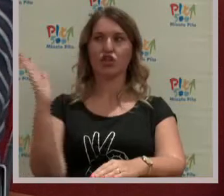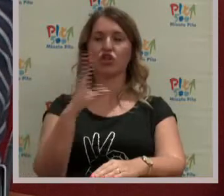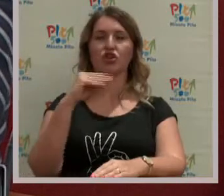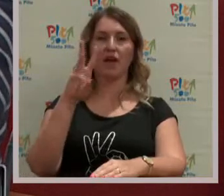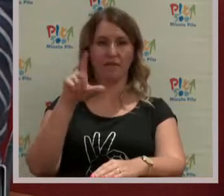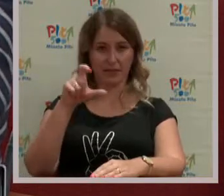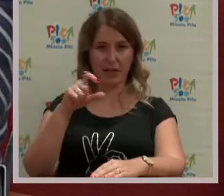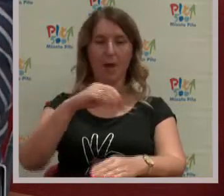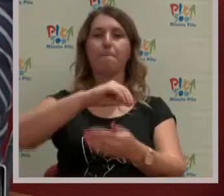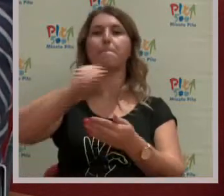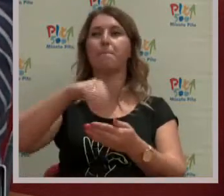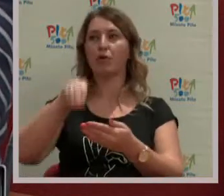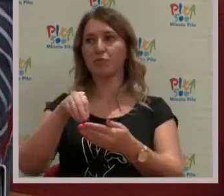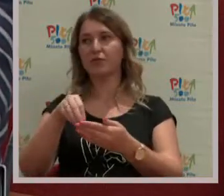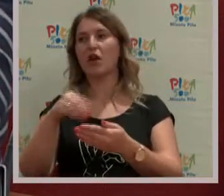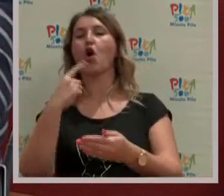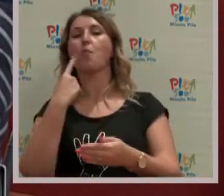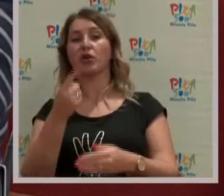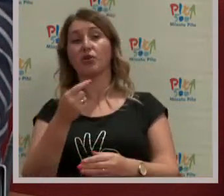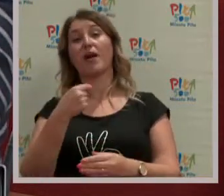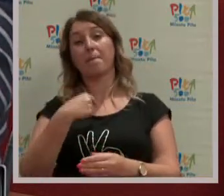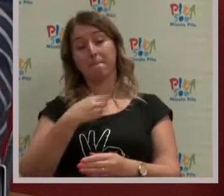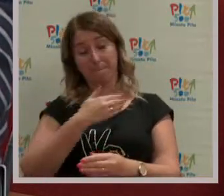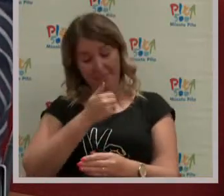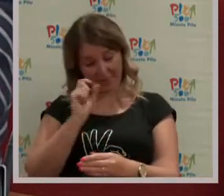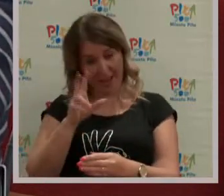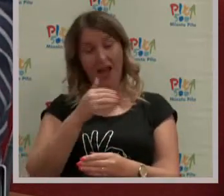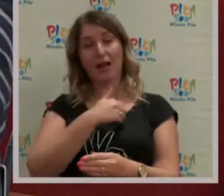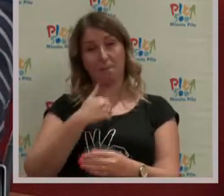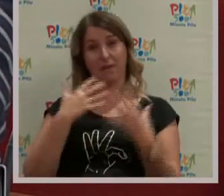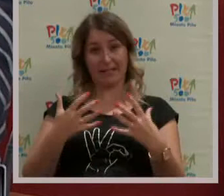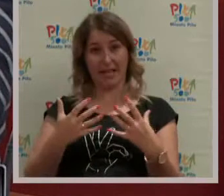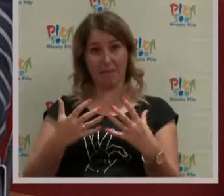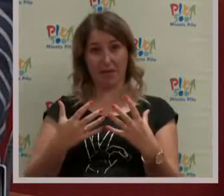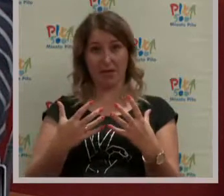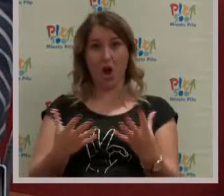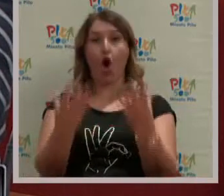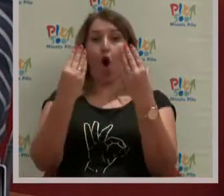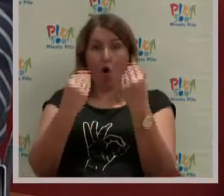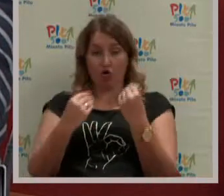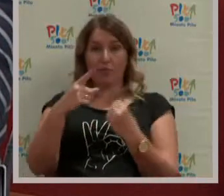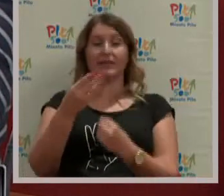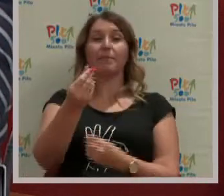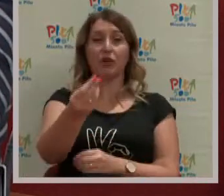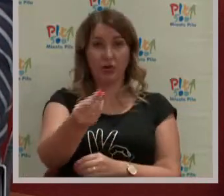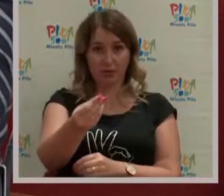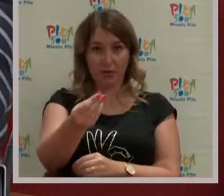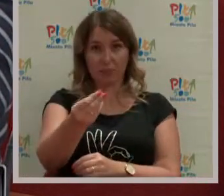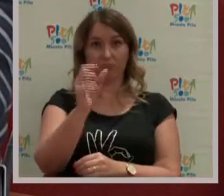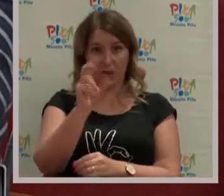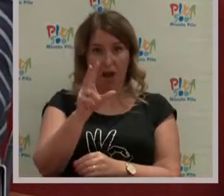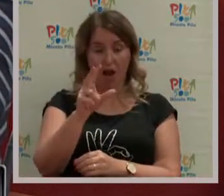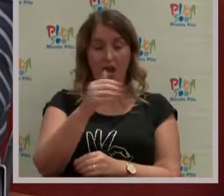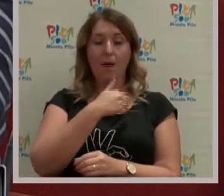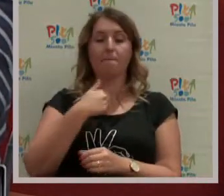którym wskazał że oczywiście jesteśmy zainteresowani otrzymaniem tego dofinansowania i jesteśmy gotowi nawet